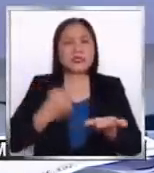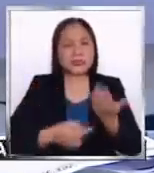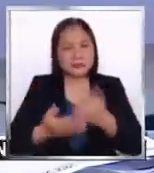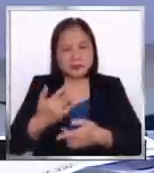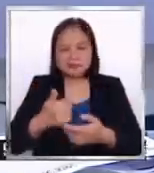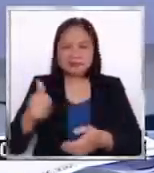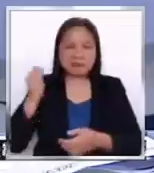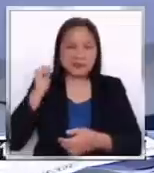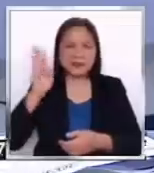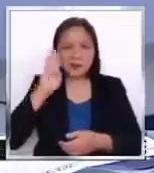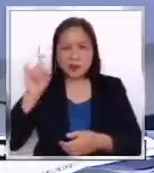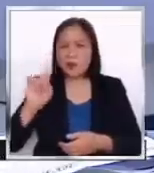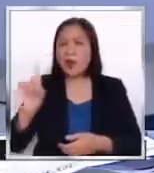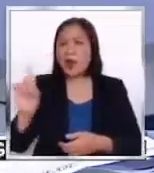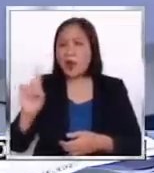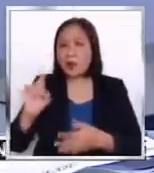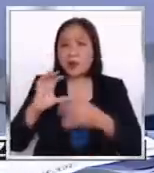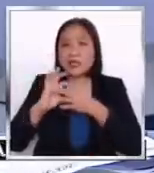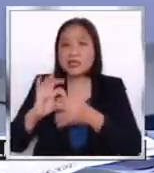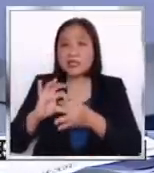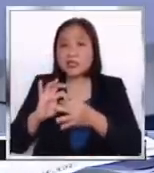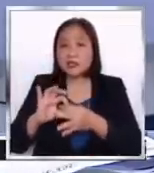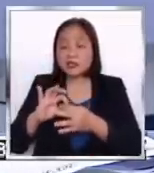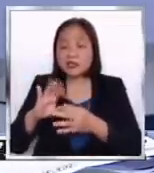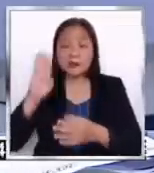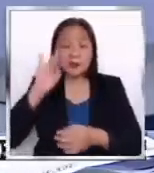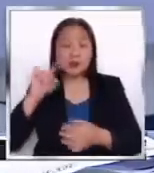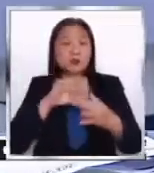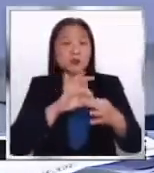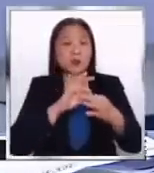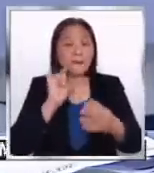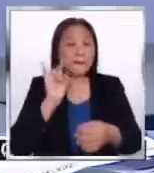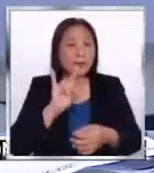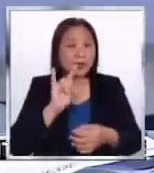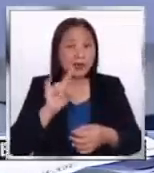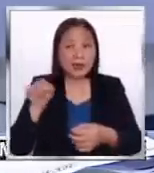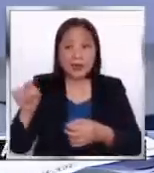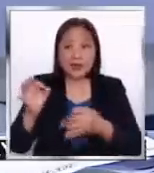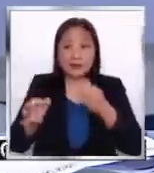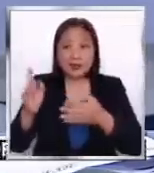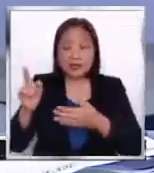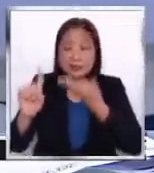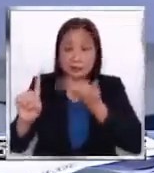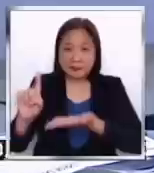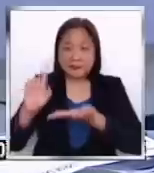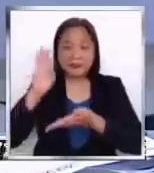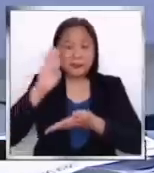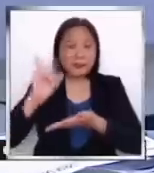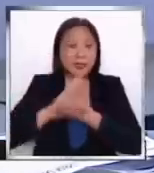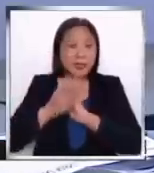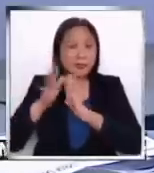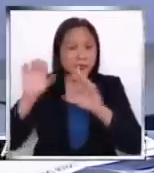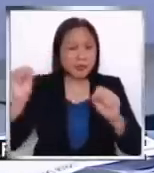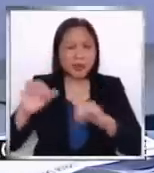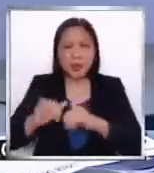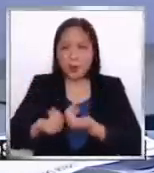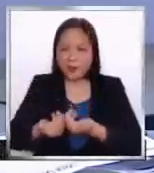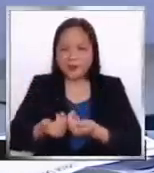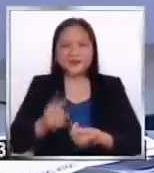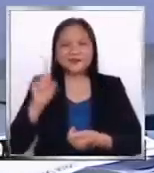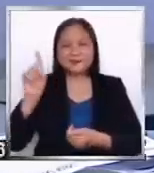ang magiging relationship niya sa media when he becomes president? Attorney Rodriguez. Sinagot niya,